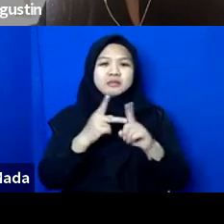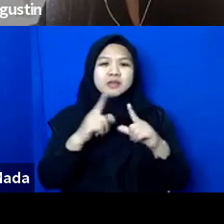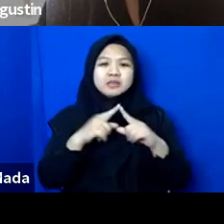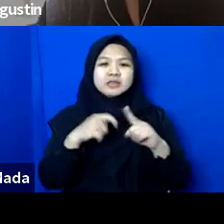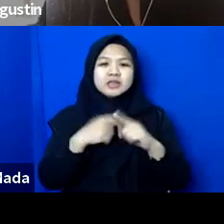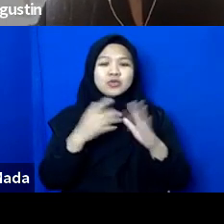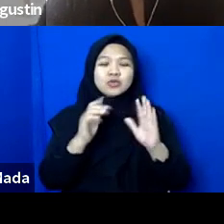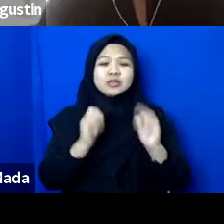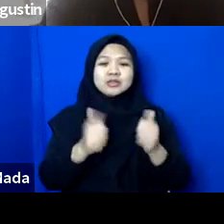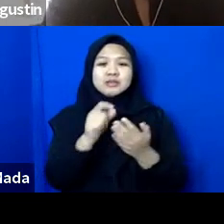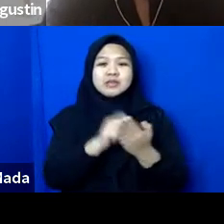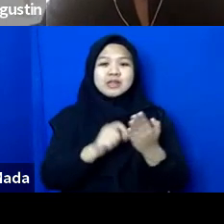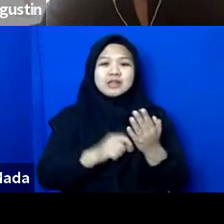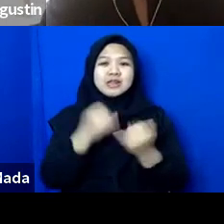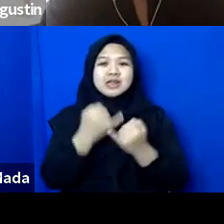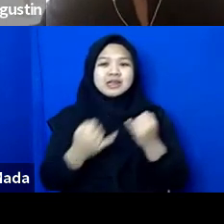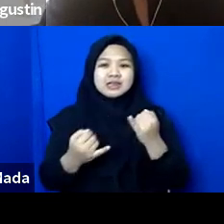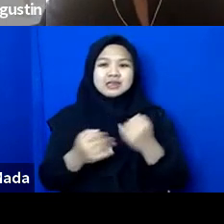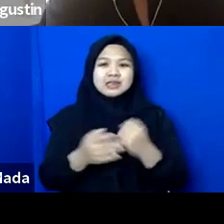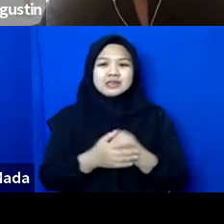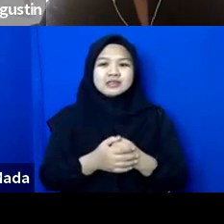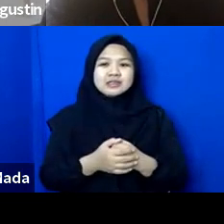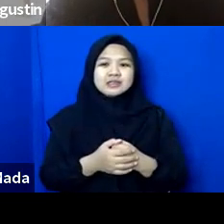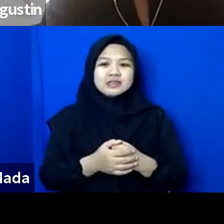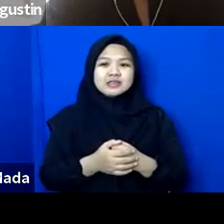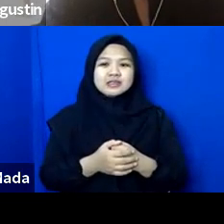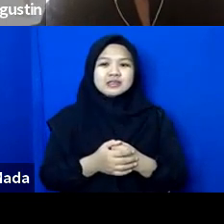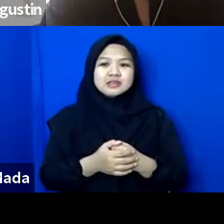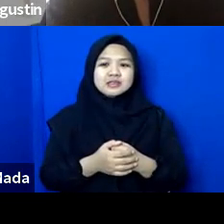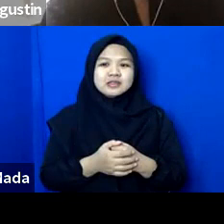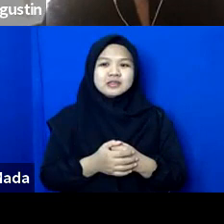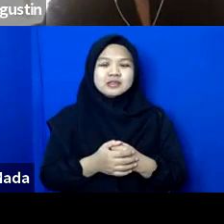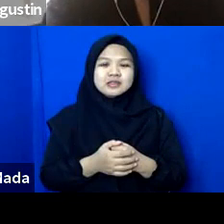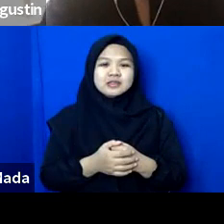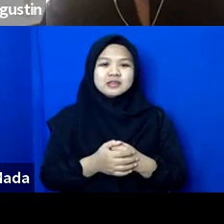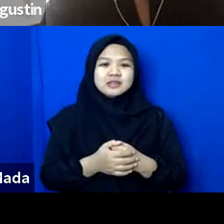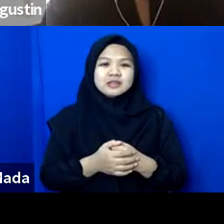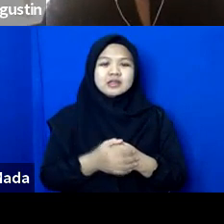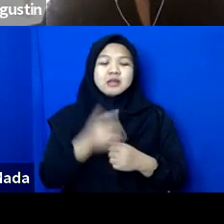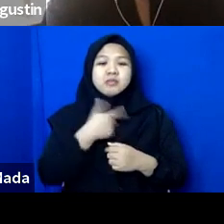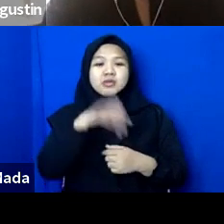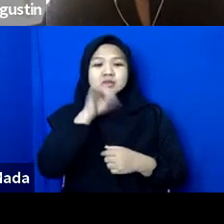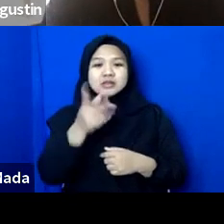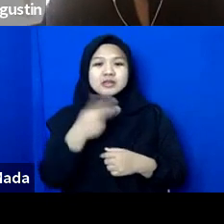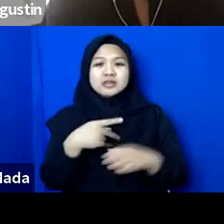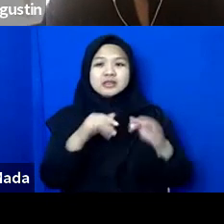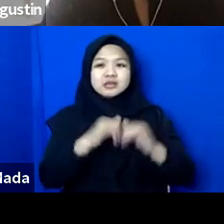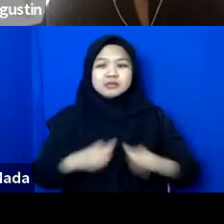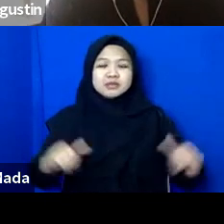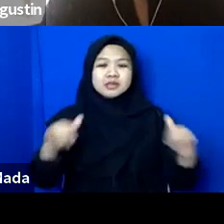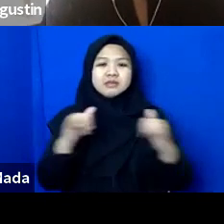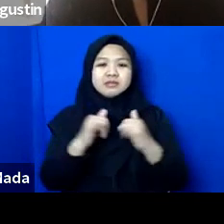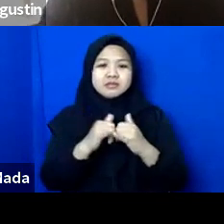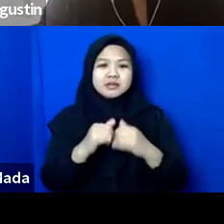sudah siap dengan catatan akhirnya yang akan disampaikan kepada kita bersama